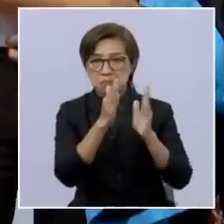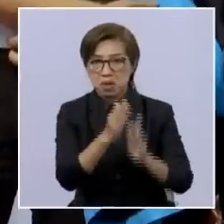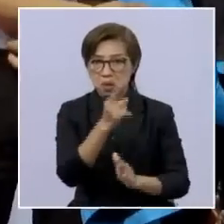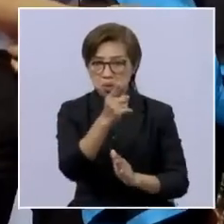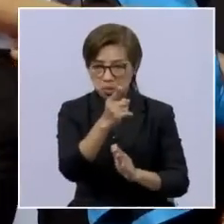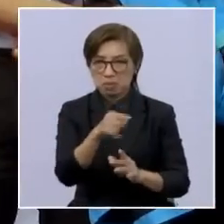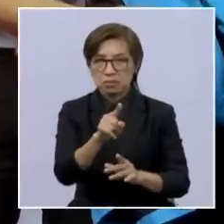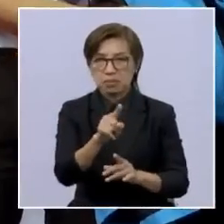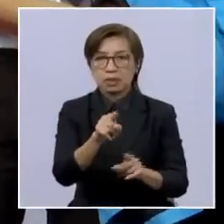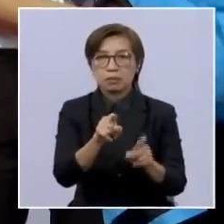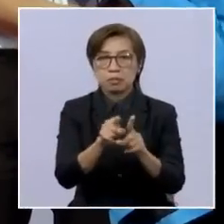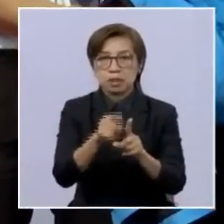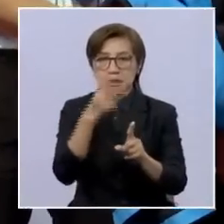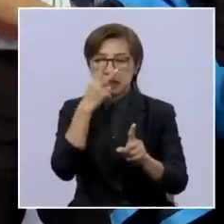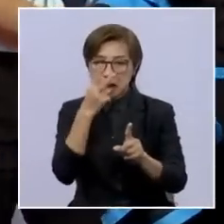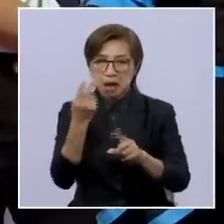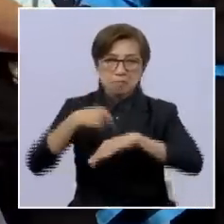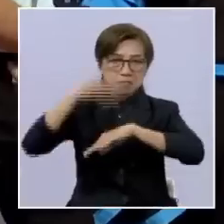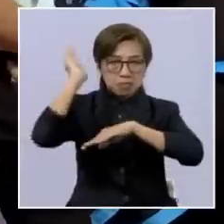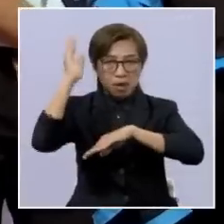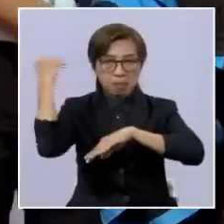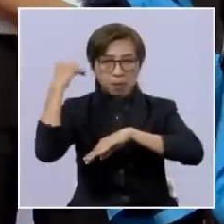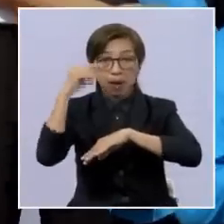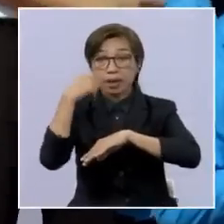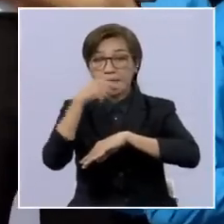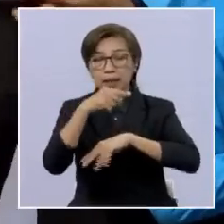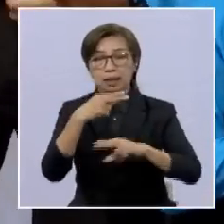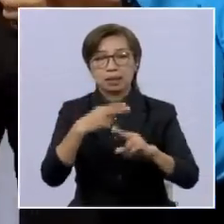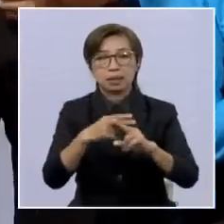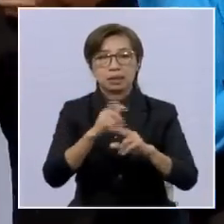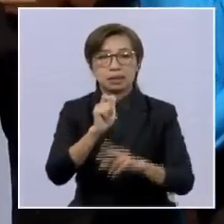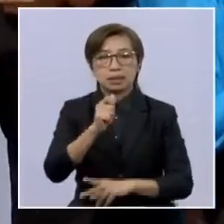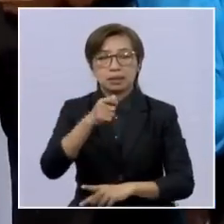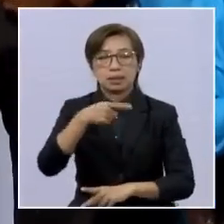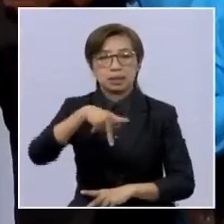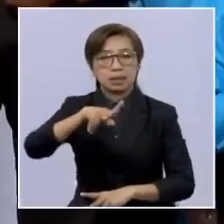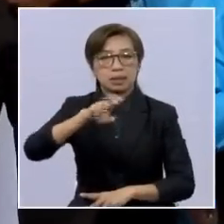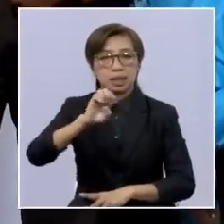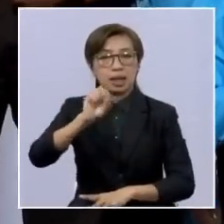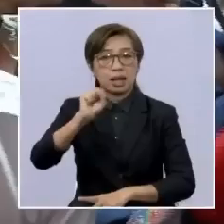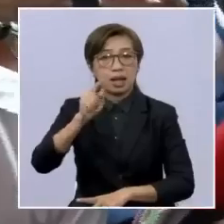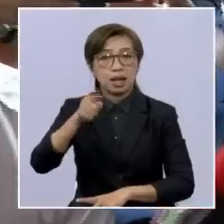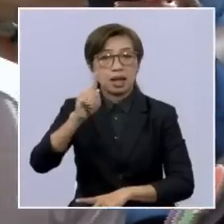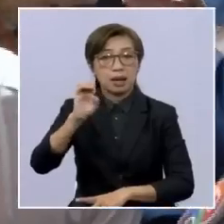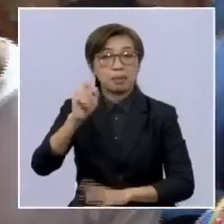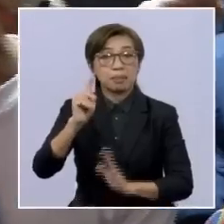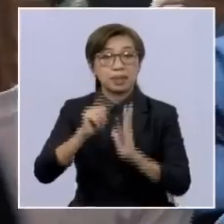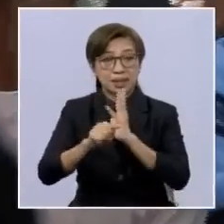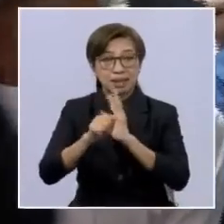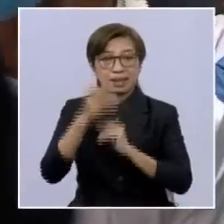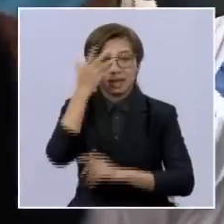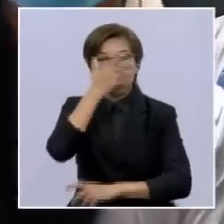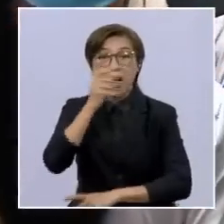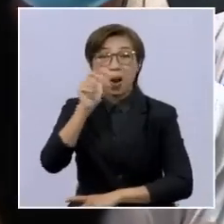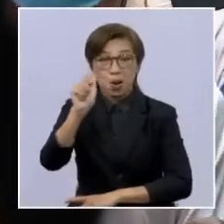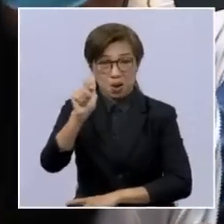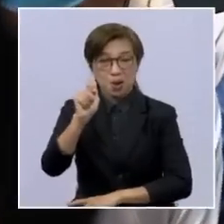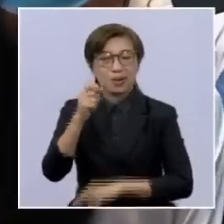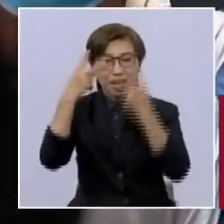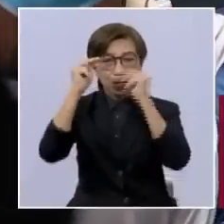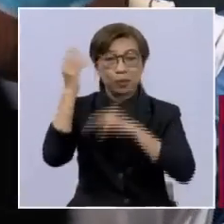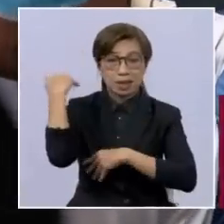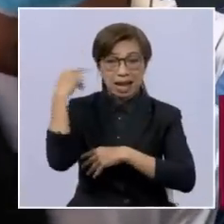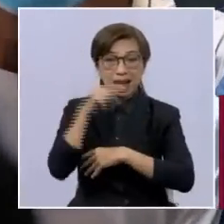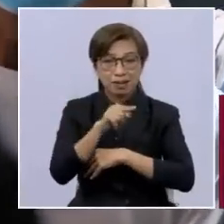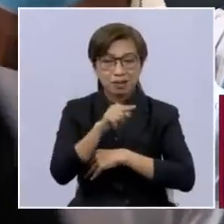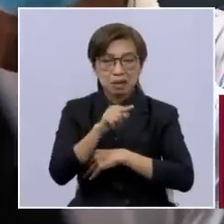ไหวแบบให้ได้เห็นกันอีกครั้งหนึ่งนั่นก็คือคุณอภิสิทธิ์เวชชาชีวะอดีตนายกรัฐมนตรีนะครับโดยแหล่งข่าวในพรรคประชาธิปั